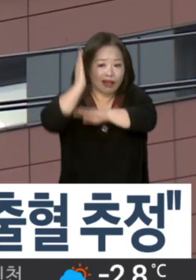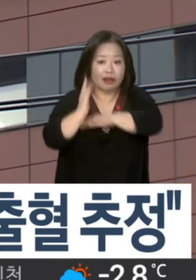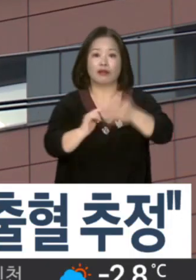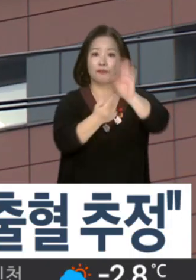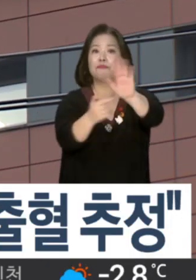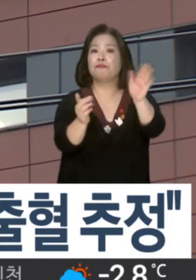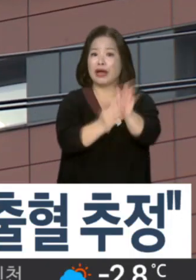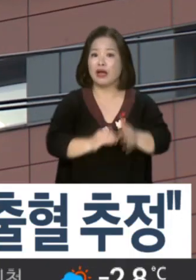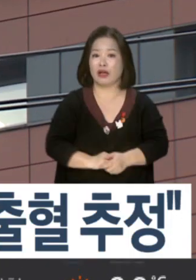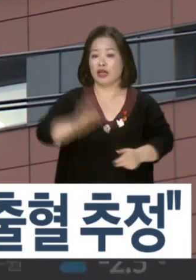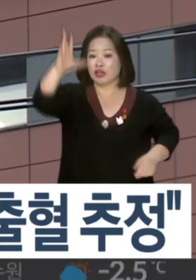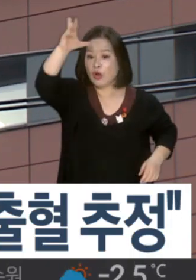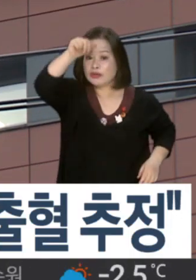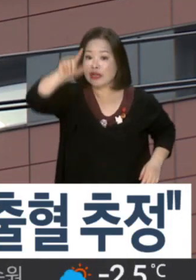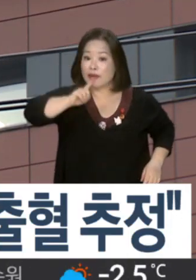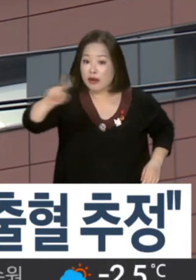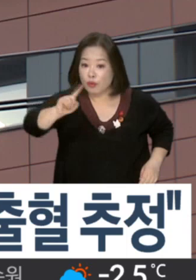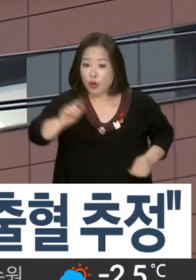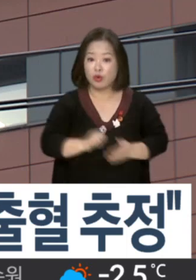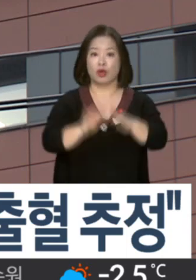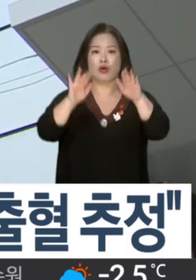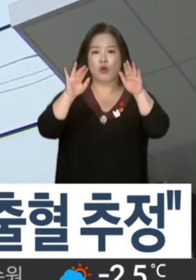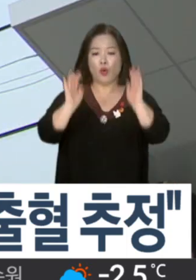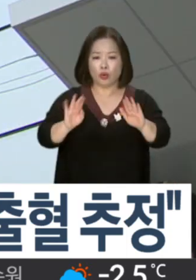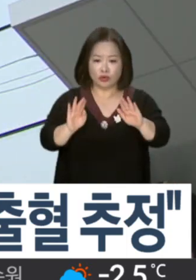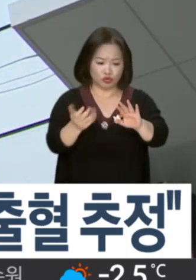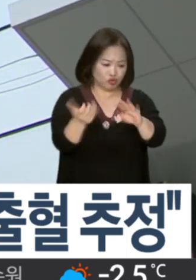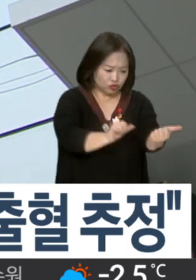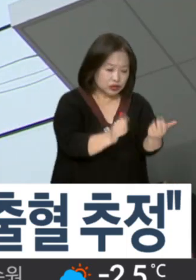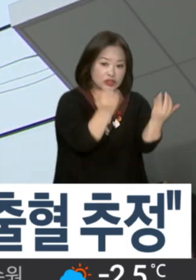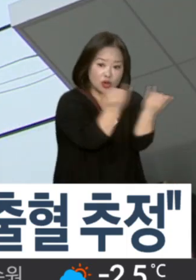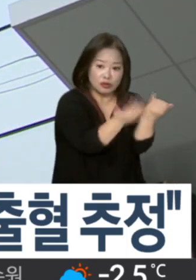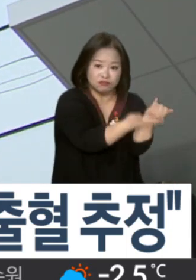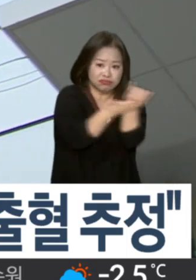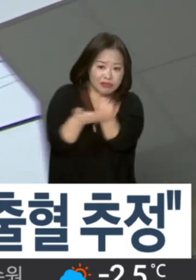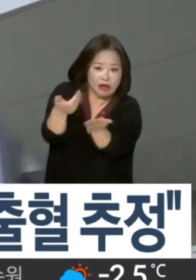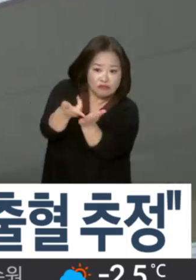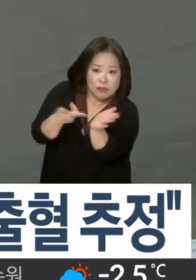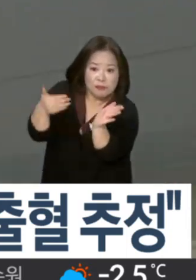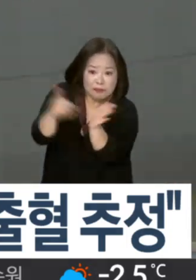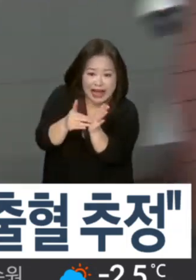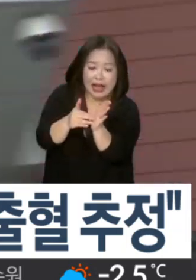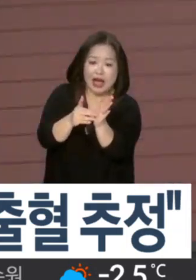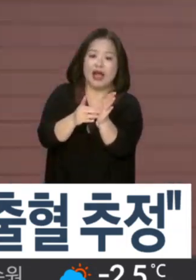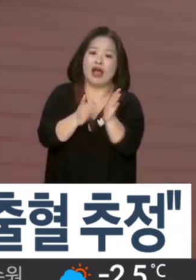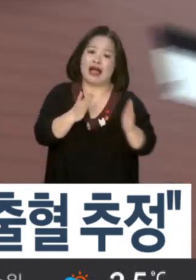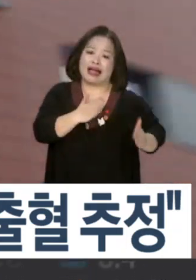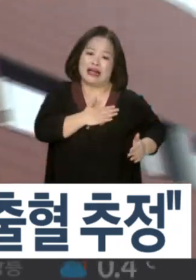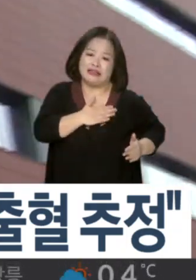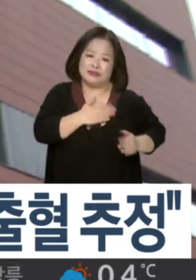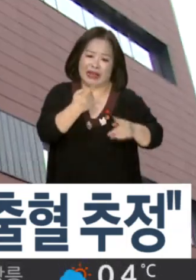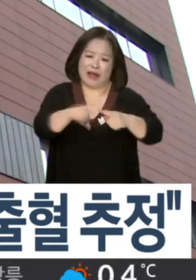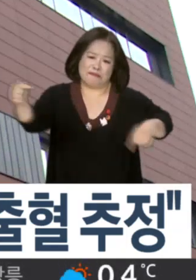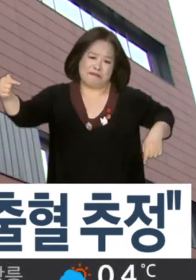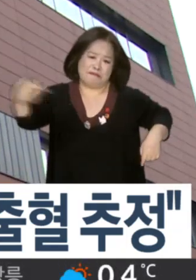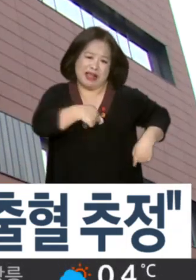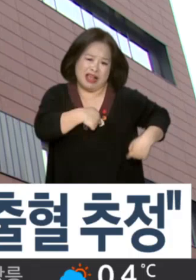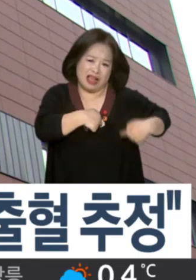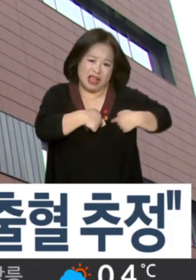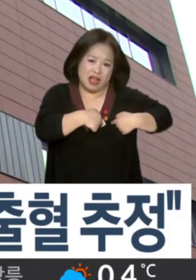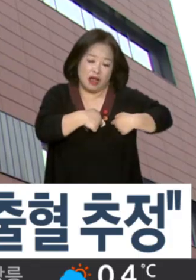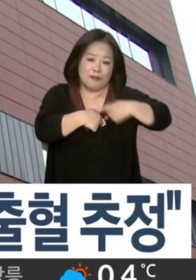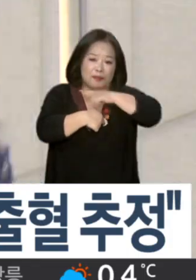나왔습니다 경찰에 따르면 국가수는 오늘 숨진 여성에 대한 부검을 진행한 결과 가슴 왼쪽 날카로운 것에 찔린 상처에